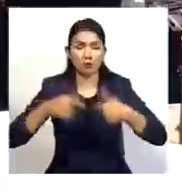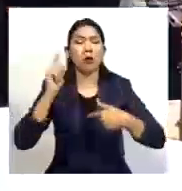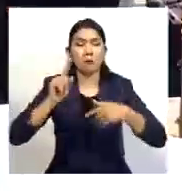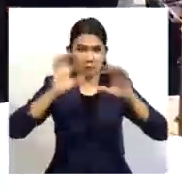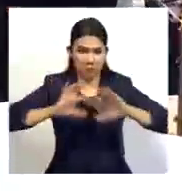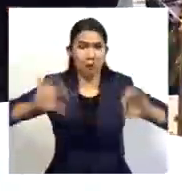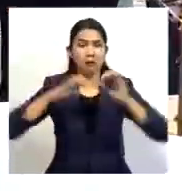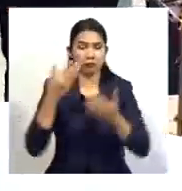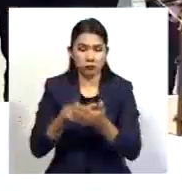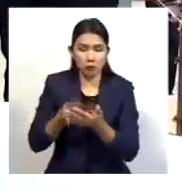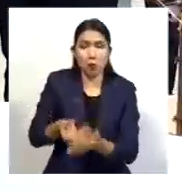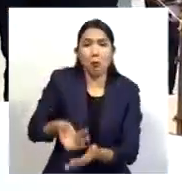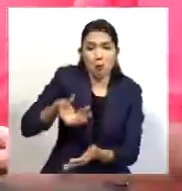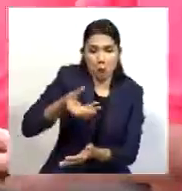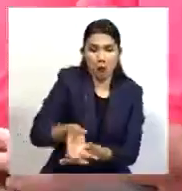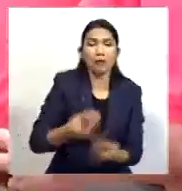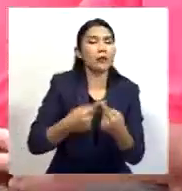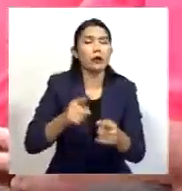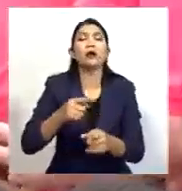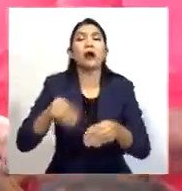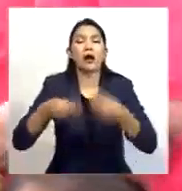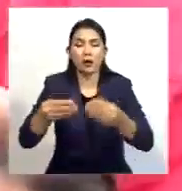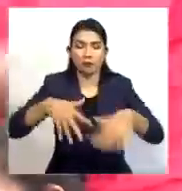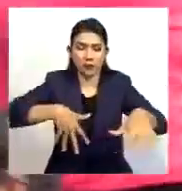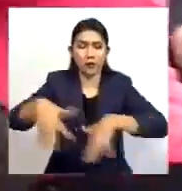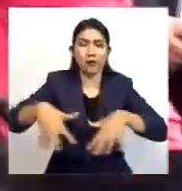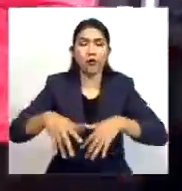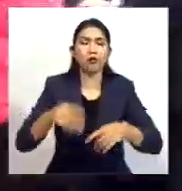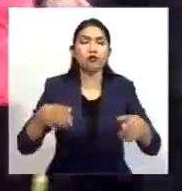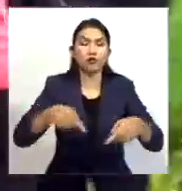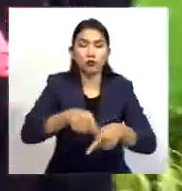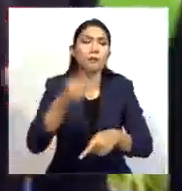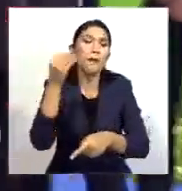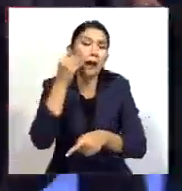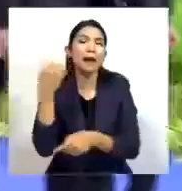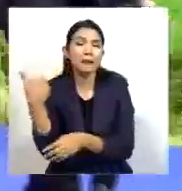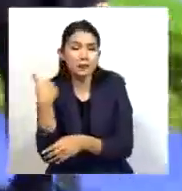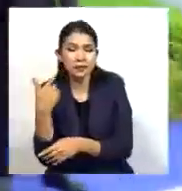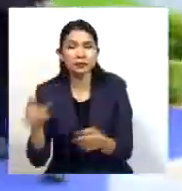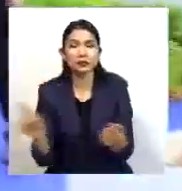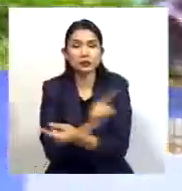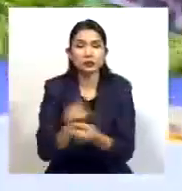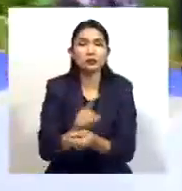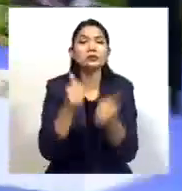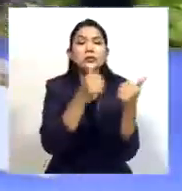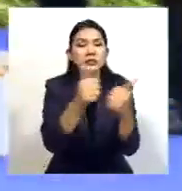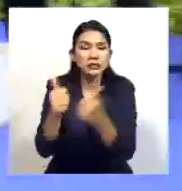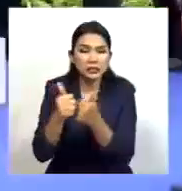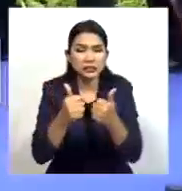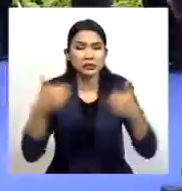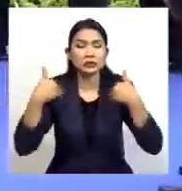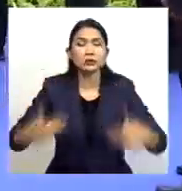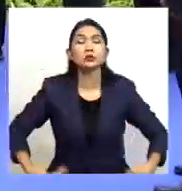ำนวนมากแต่ก็พร้อมที่จะดูแลประชาชนทุกกลุ่มให้มีที่อยู่อาศัยมีสังคมที่น่าอยู่มีคุณภาพชีวิต